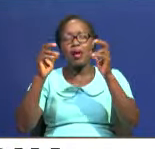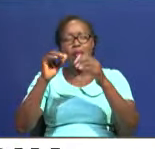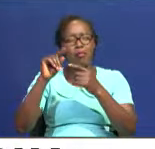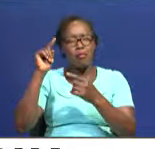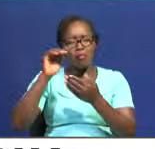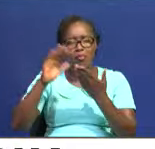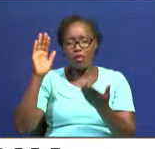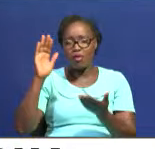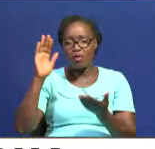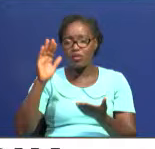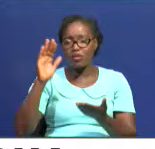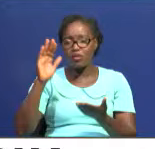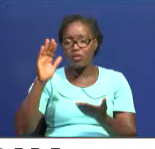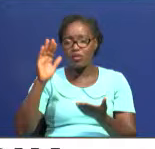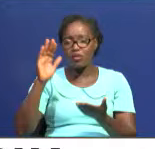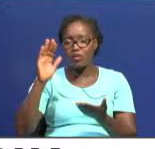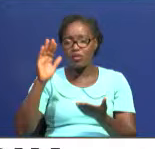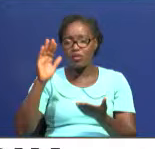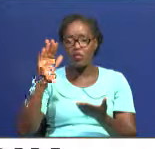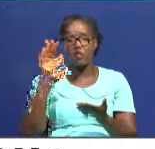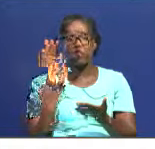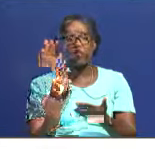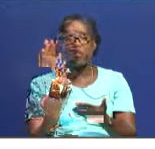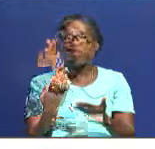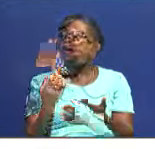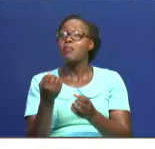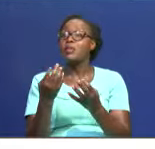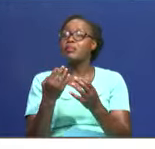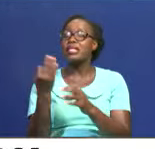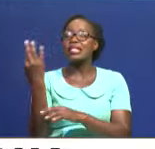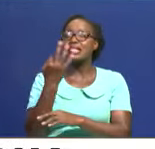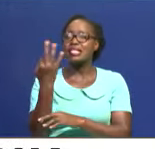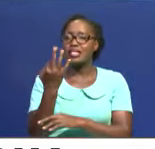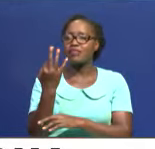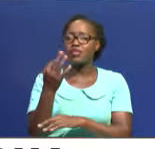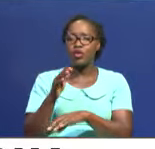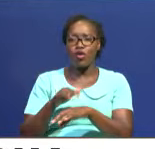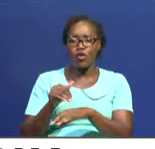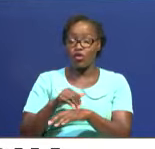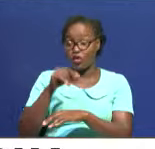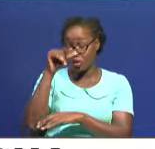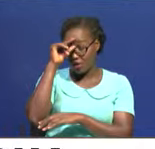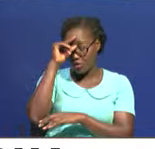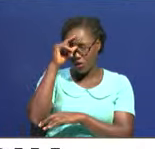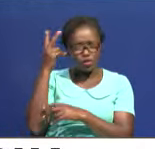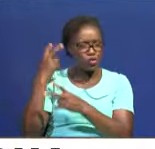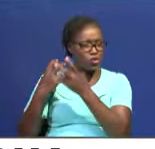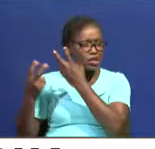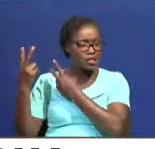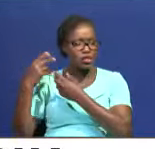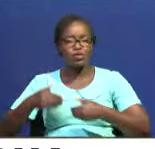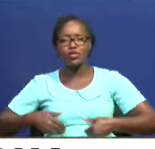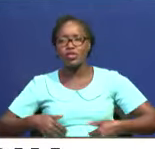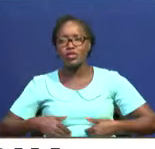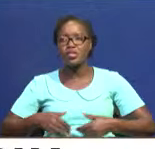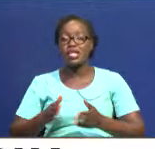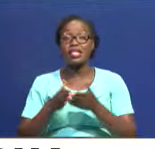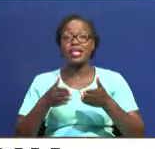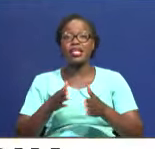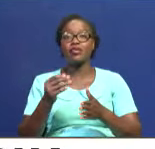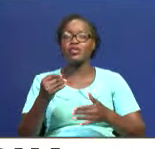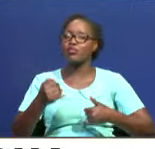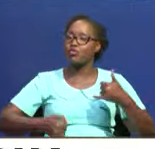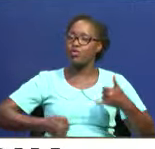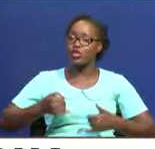mwaka 2024. Mahubiri walitoa wito kwa serikali kuwasikiliza vijana na kuwaruhusu